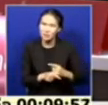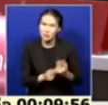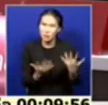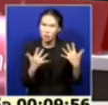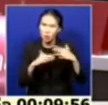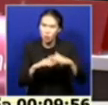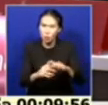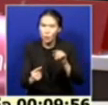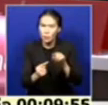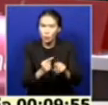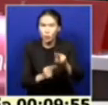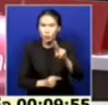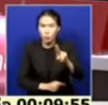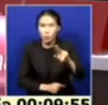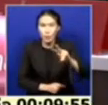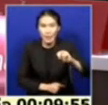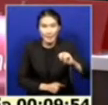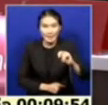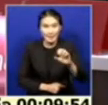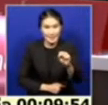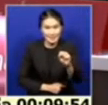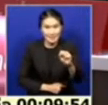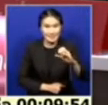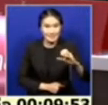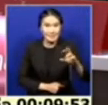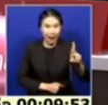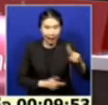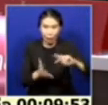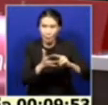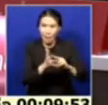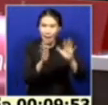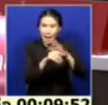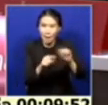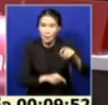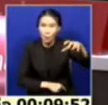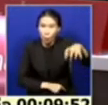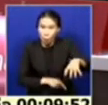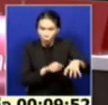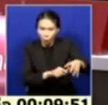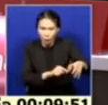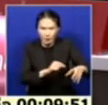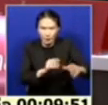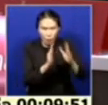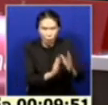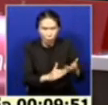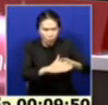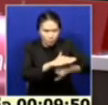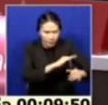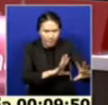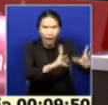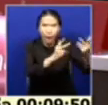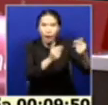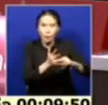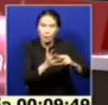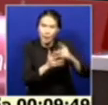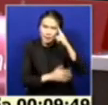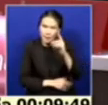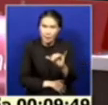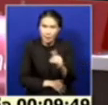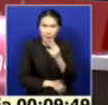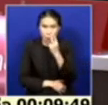ต่อไปนี้ถ้ามีกรณีลักษณะแบบนี้ผมก็อยากถามต่อว่ากระทรวงการต่างประเทศเนี่ย